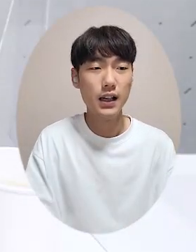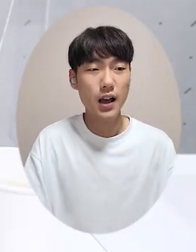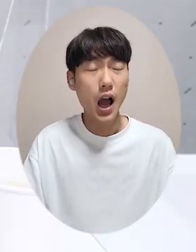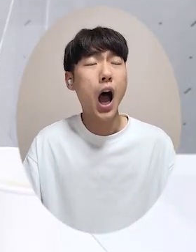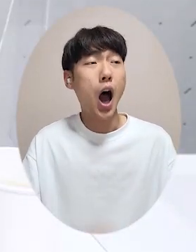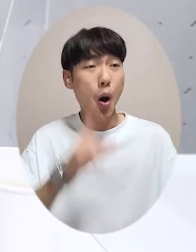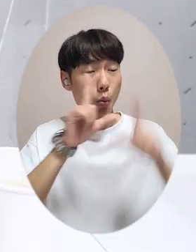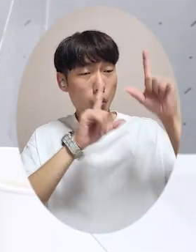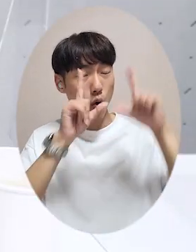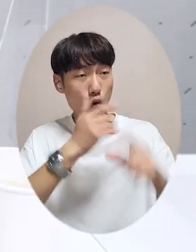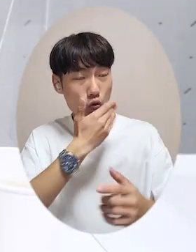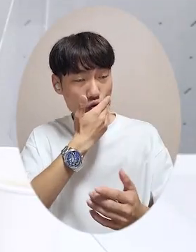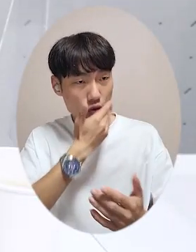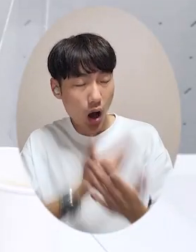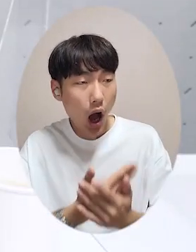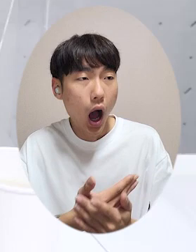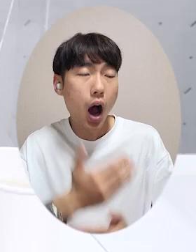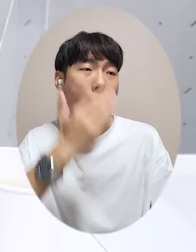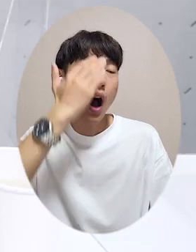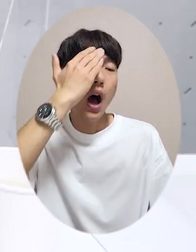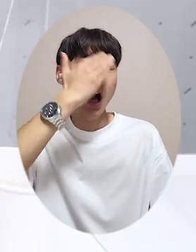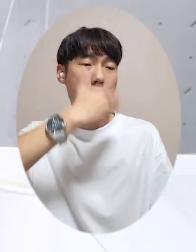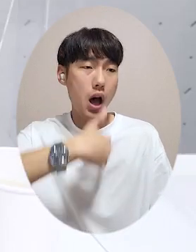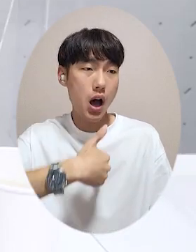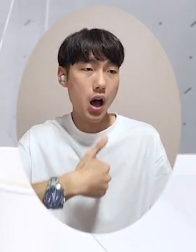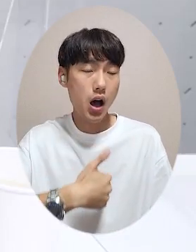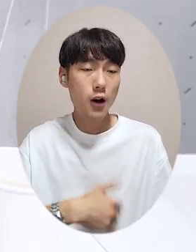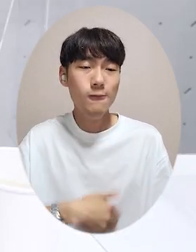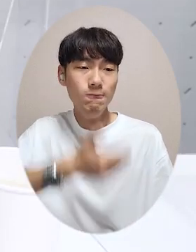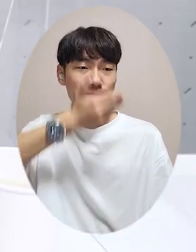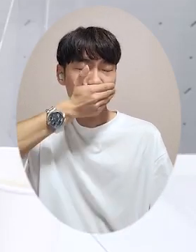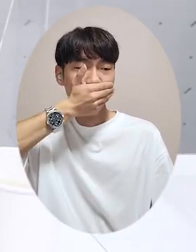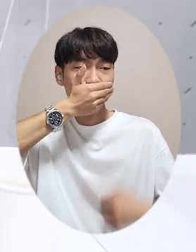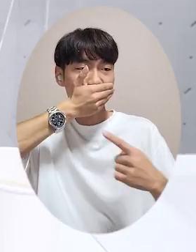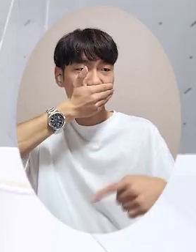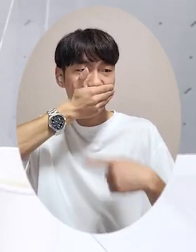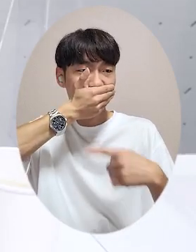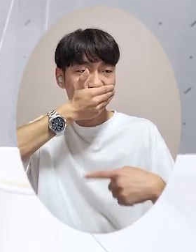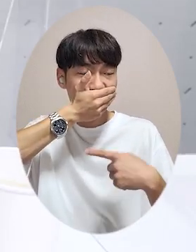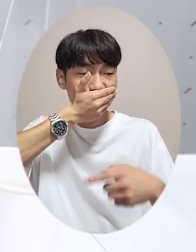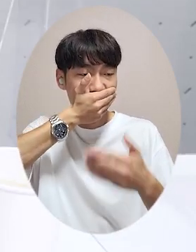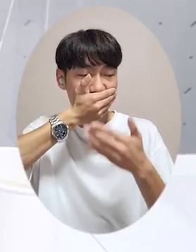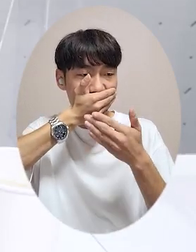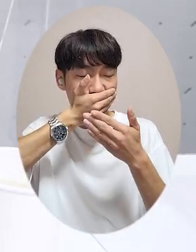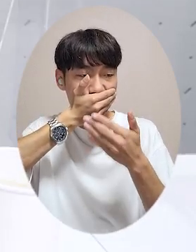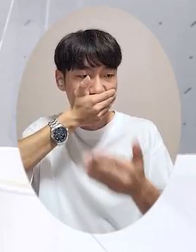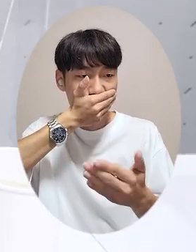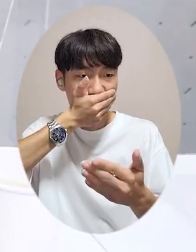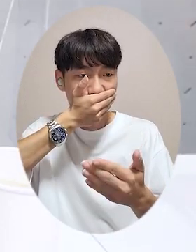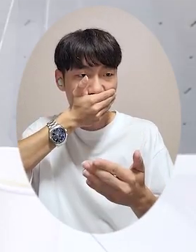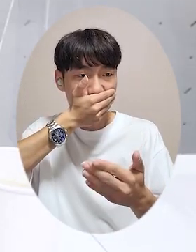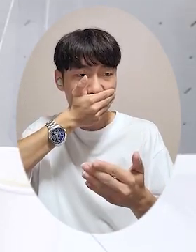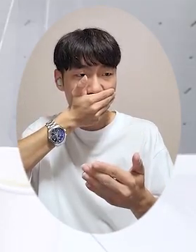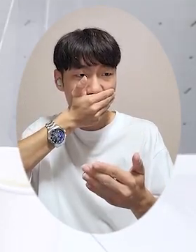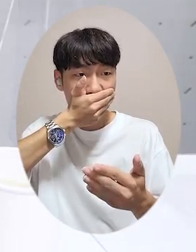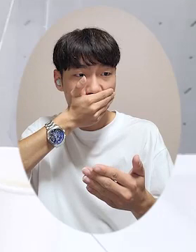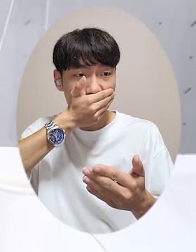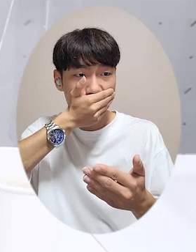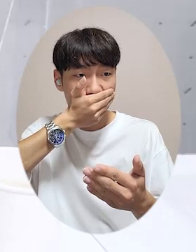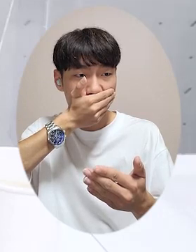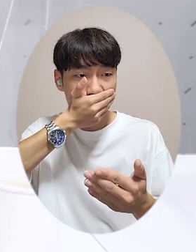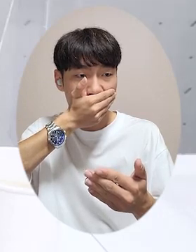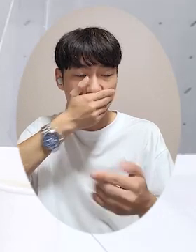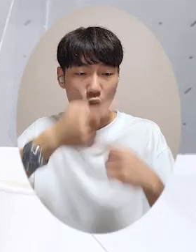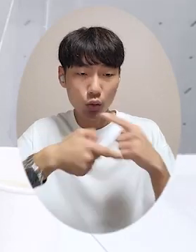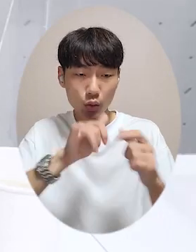중요한 거였군요. 네, 거의 되게 뭐 중요합니다. 마스크를 써도 말은 할 수 있는데 이제 그 수어 통역사인데 어떤